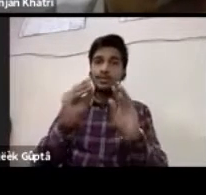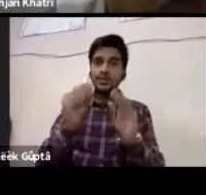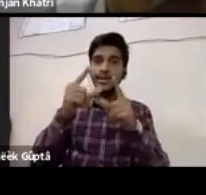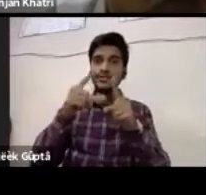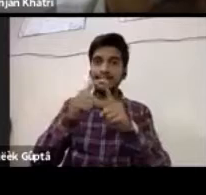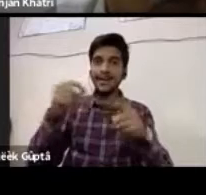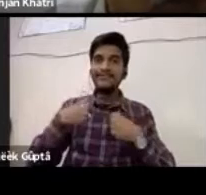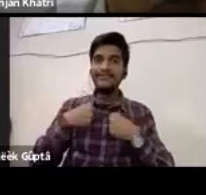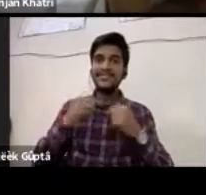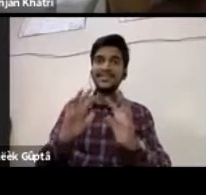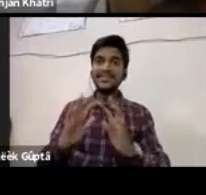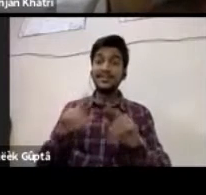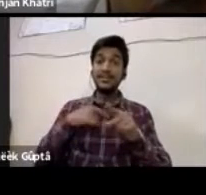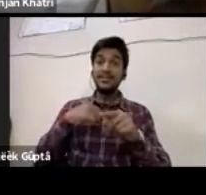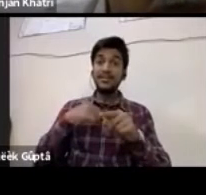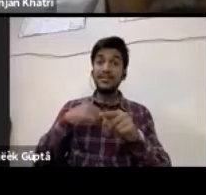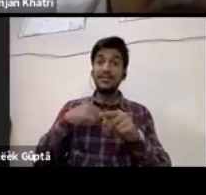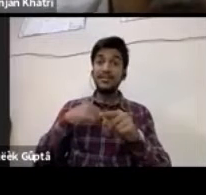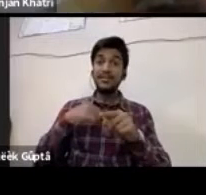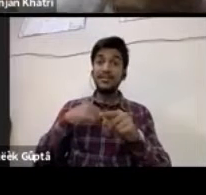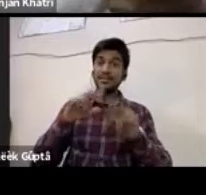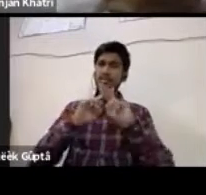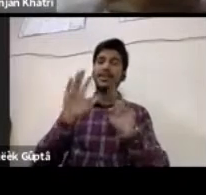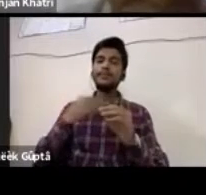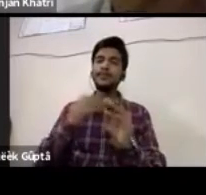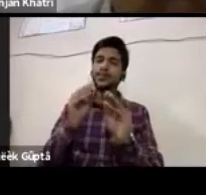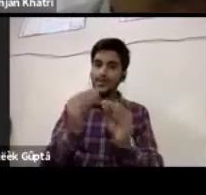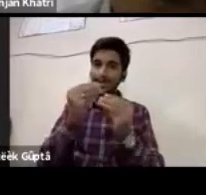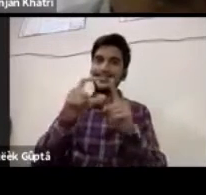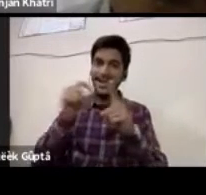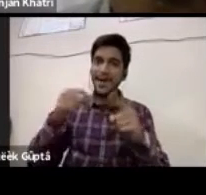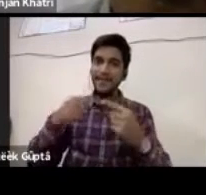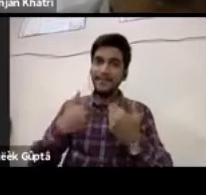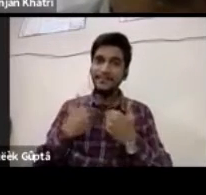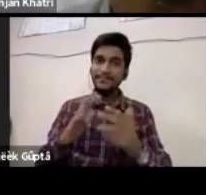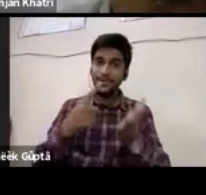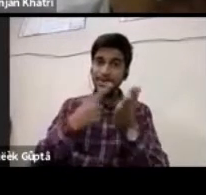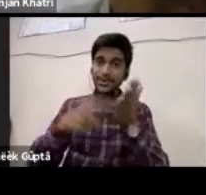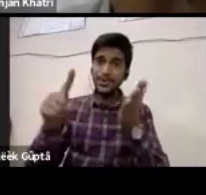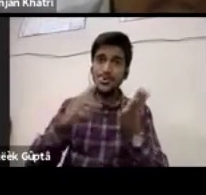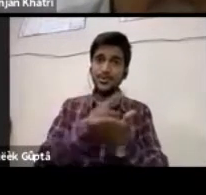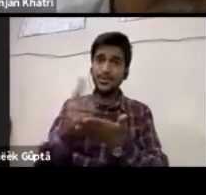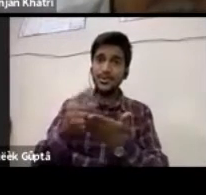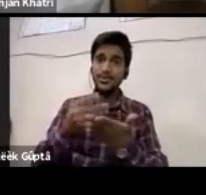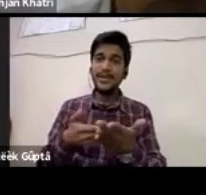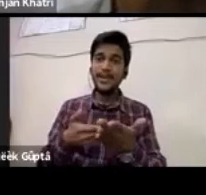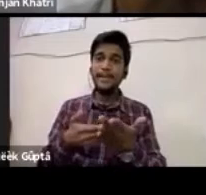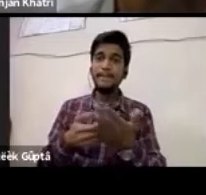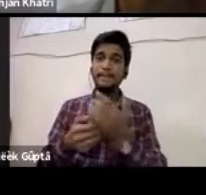हर काम नहीं कर सकती, but मैं कुछ तो कर सकती हूँ. It's true that.